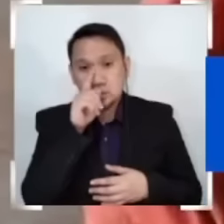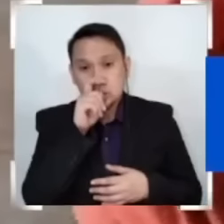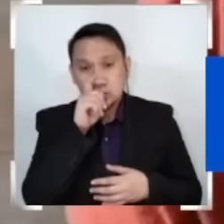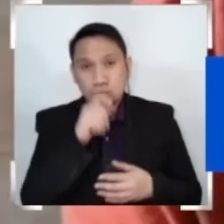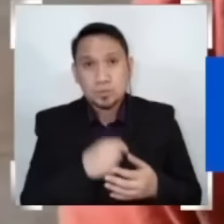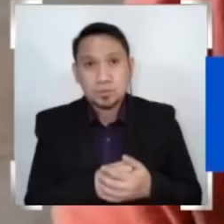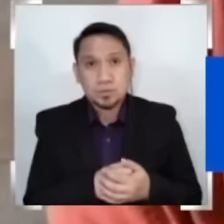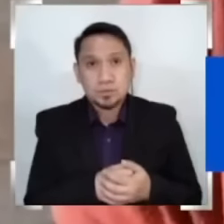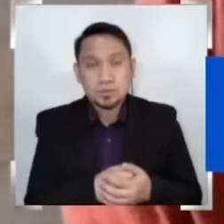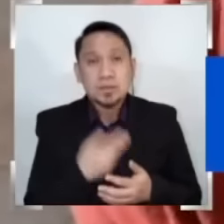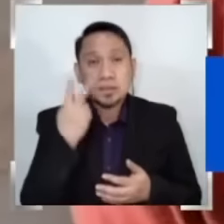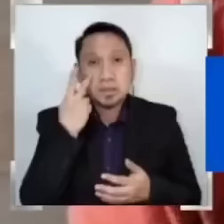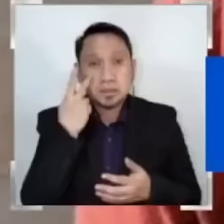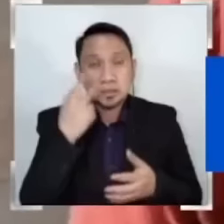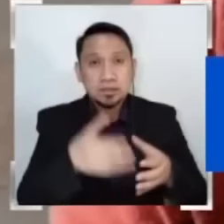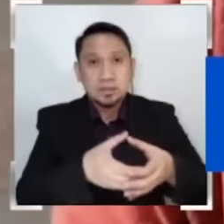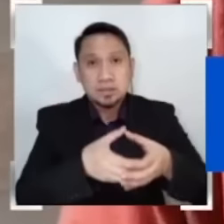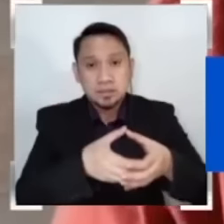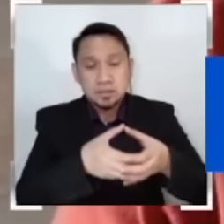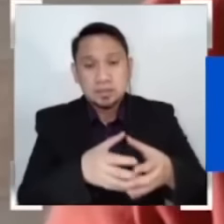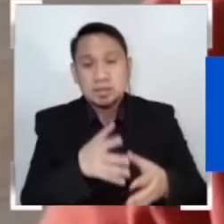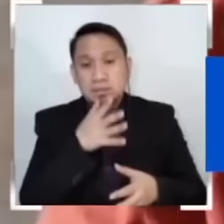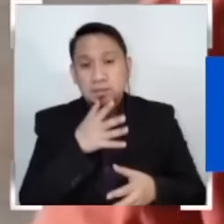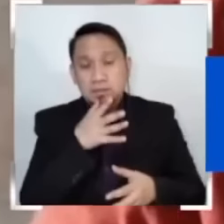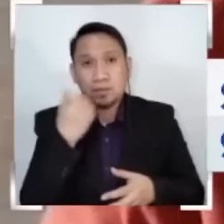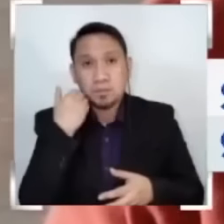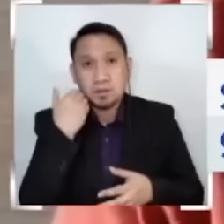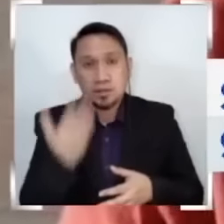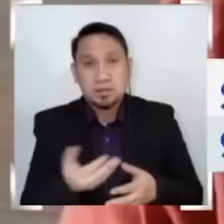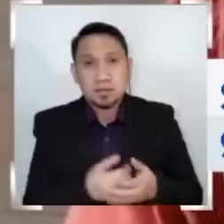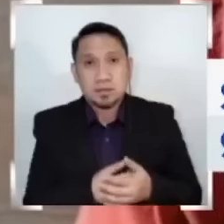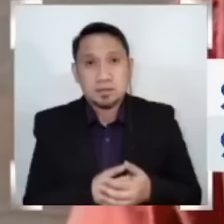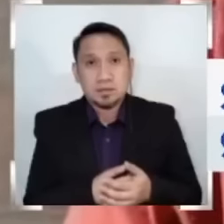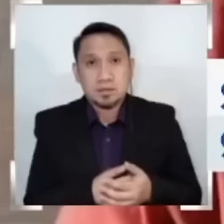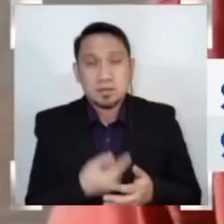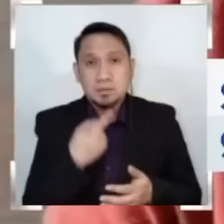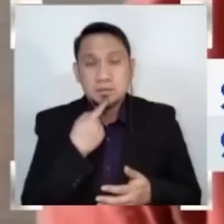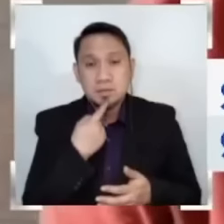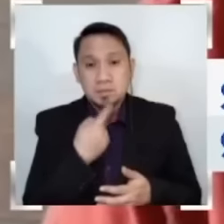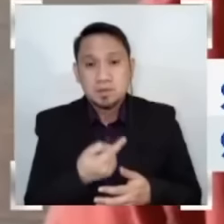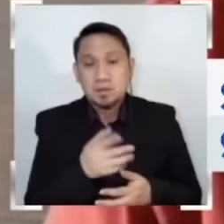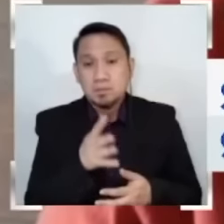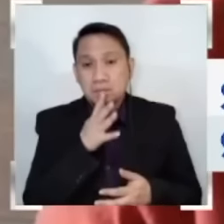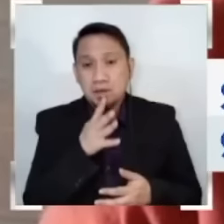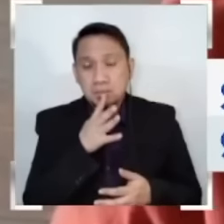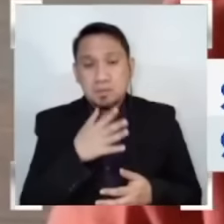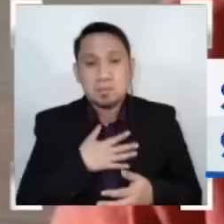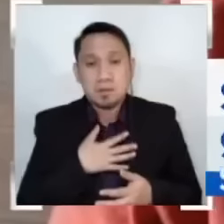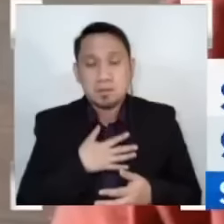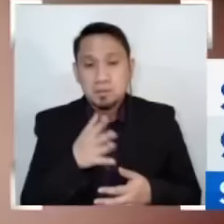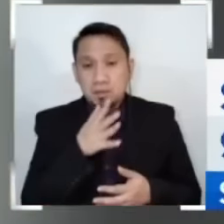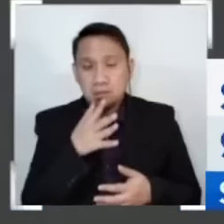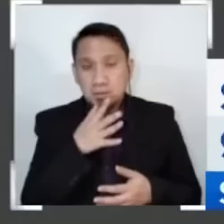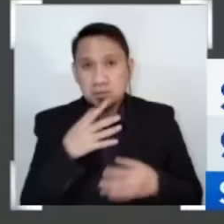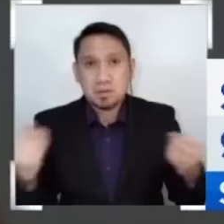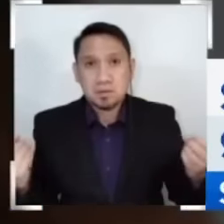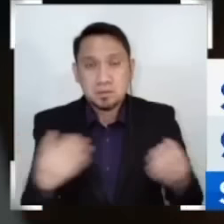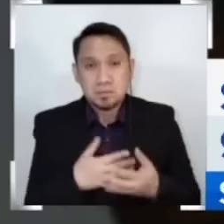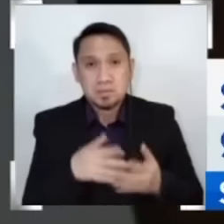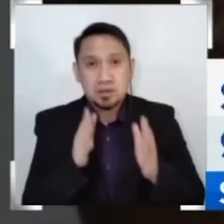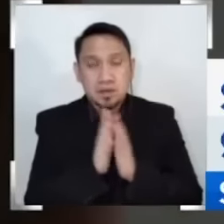ng charger yung mami niya na papatay na. Kaya sabi niya, yung mami ko tapos nagpapos. Nangyayon siya ng help.